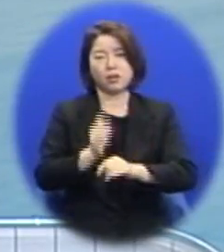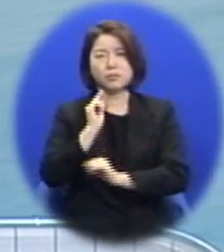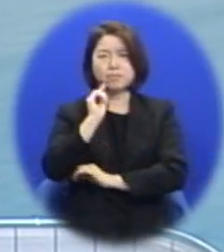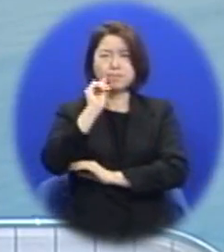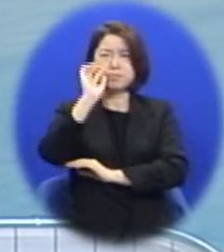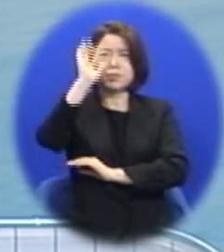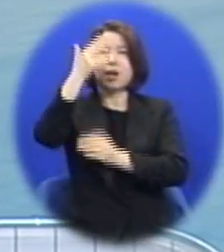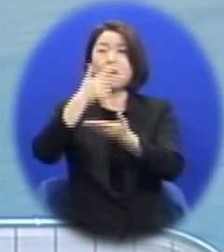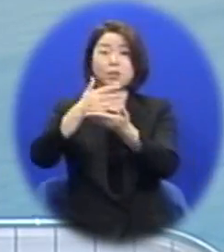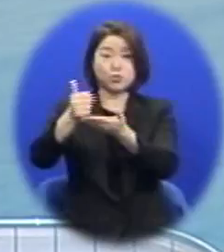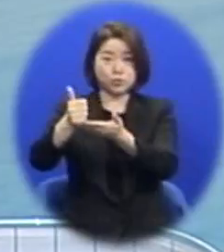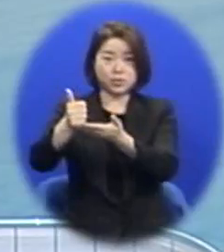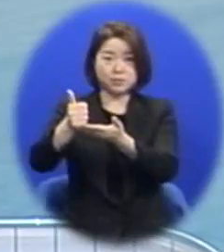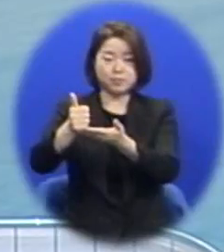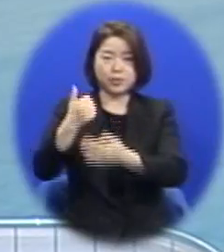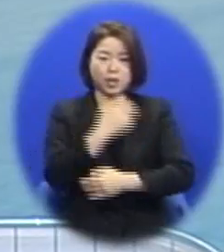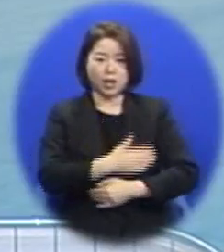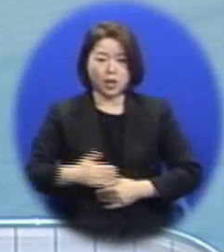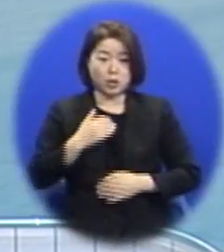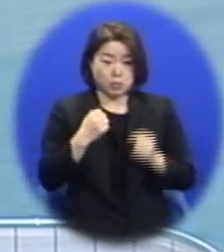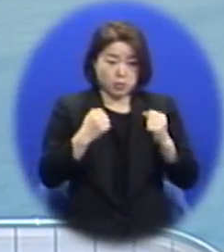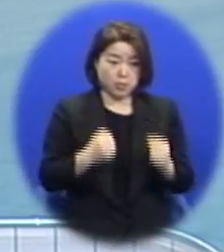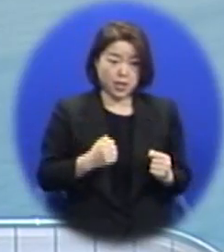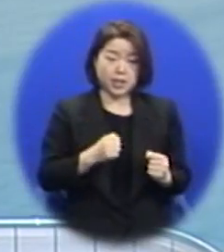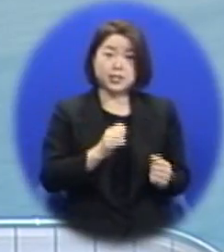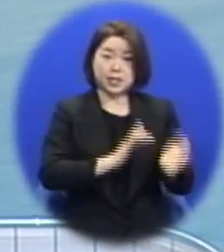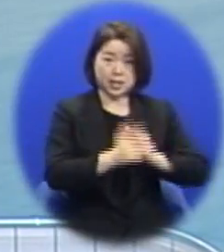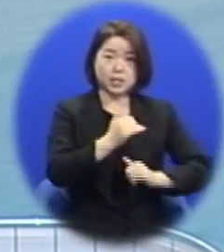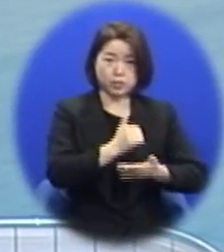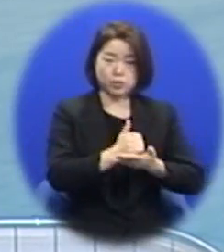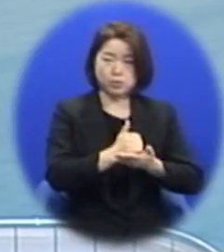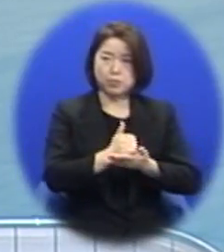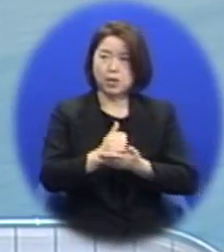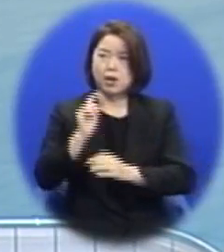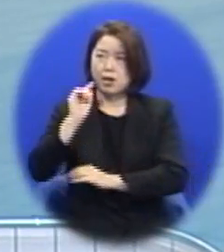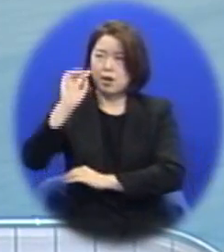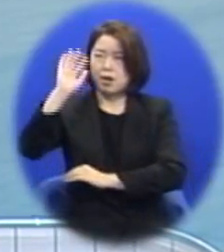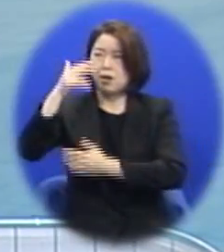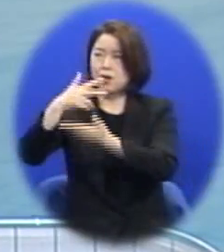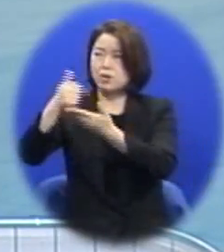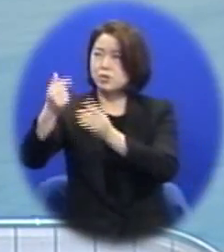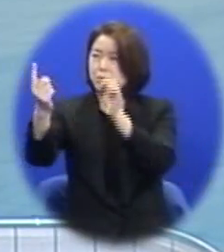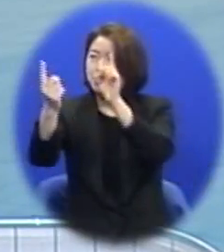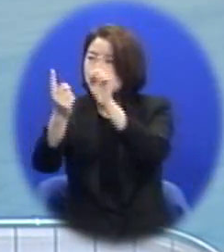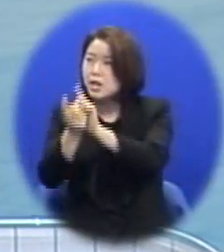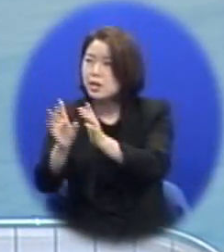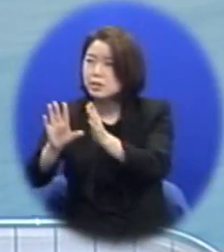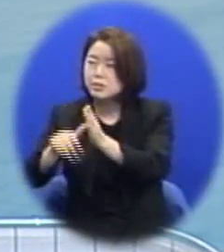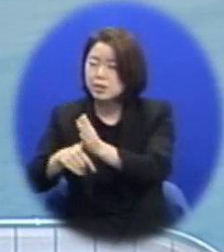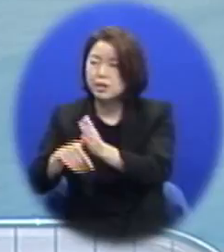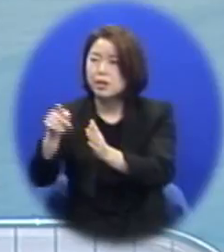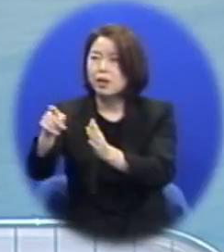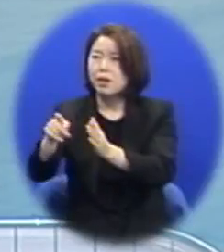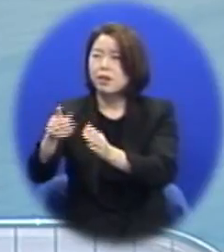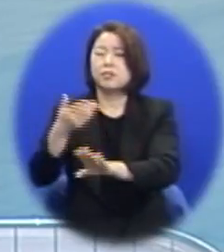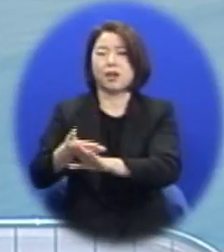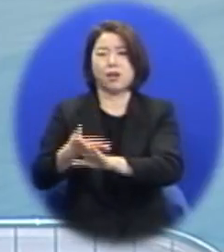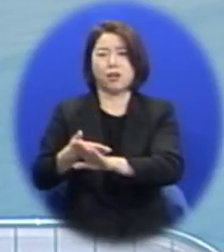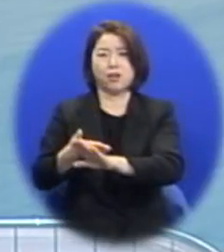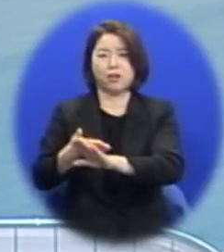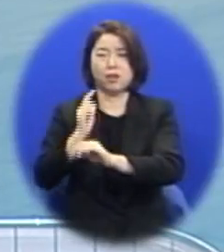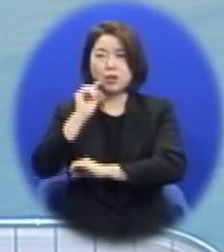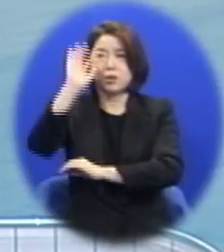영광의 주님, 육신으로 계실 때 그분하고 너무나 다른 모습, 영광 가운데 계신 주님,